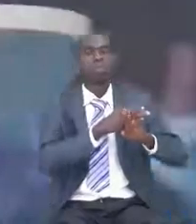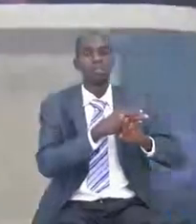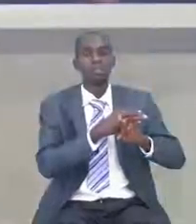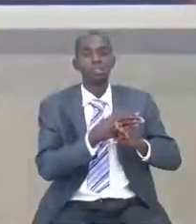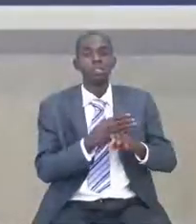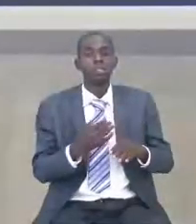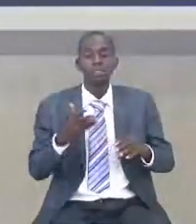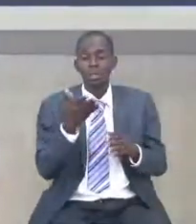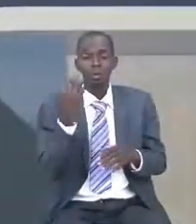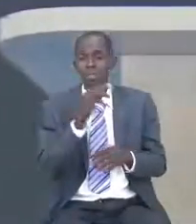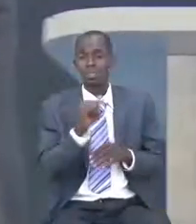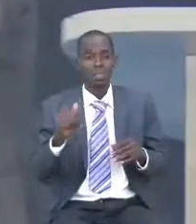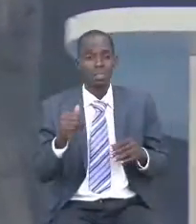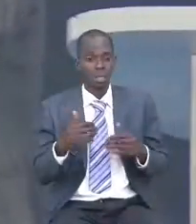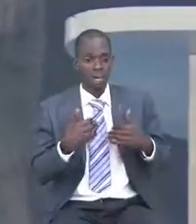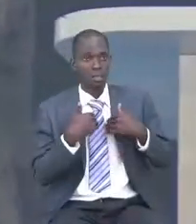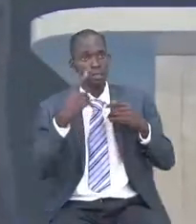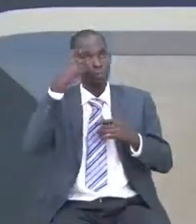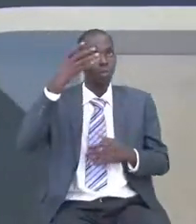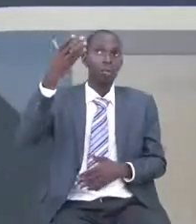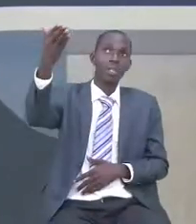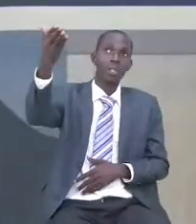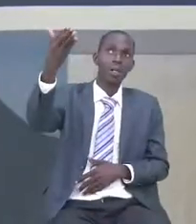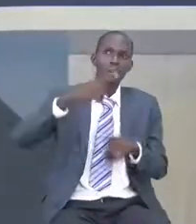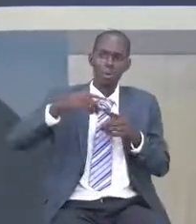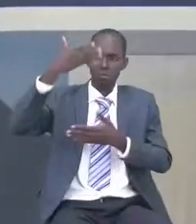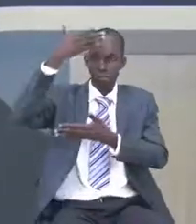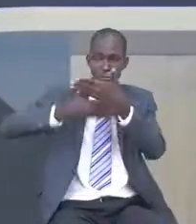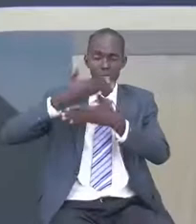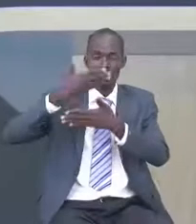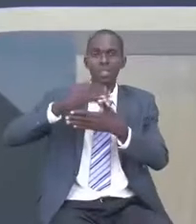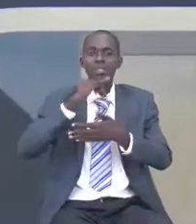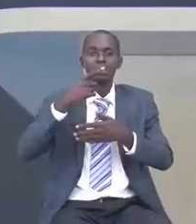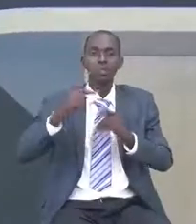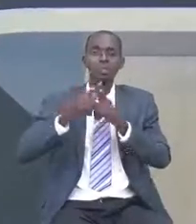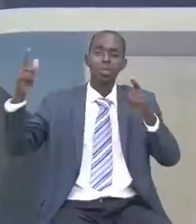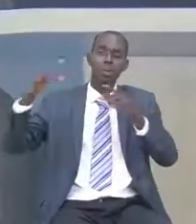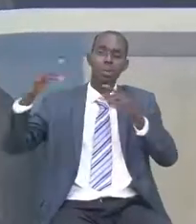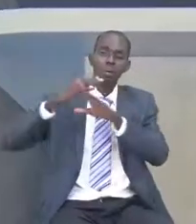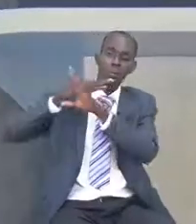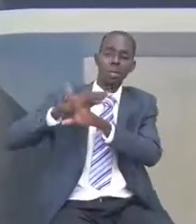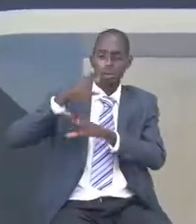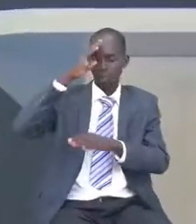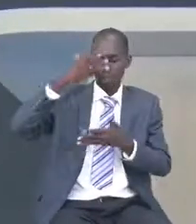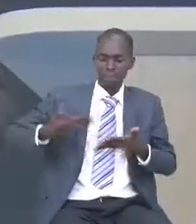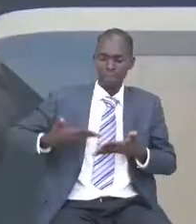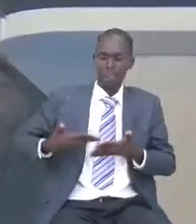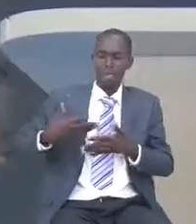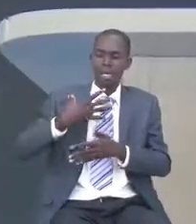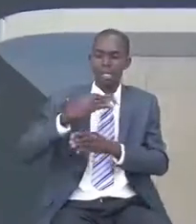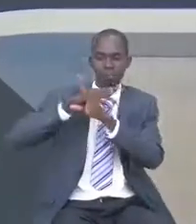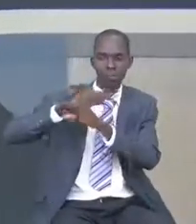un rêve et voici les pierres d'achoppement. Et les pierres d'achoppement étaient entre lui et son